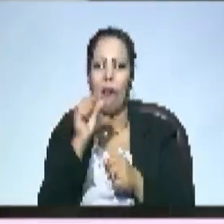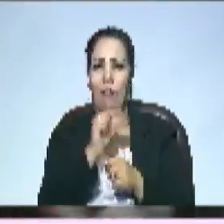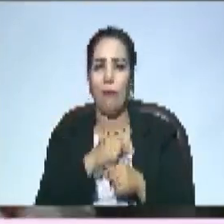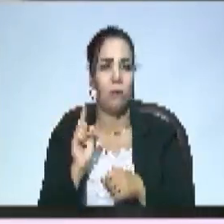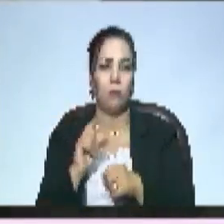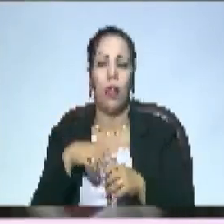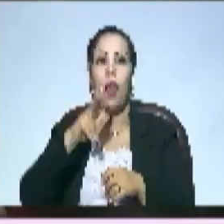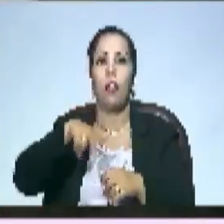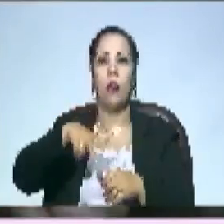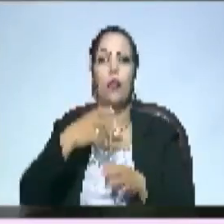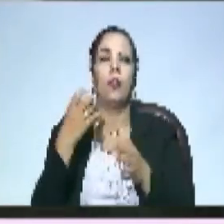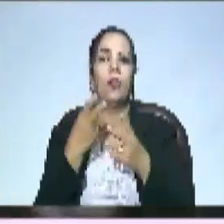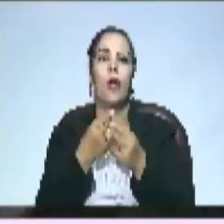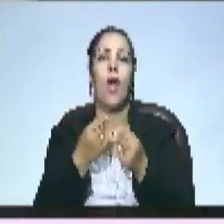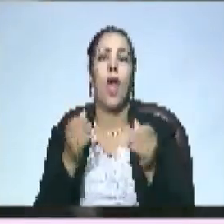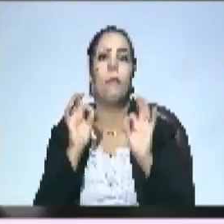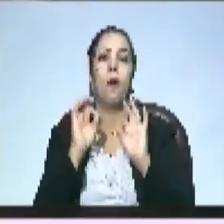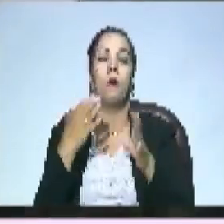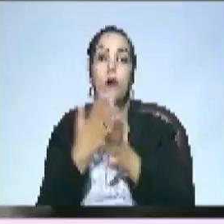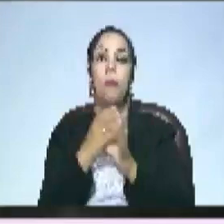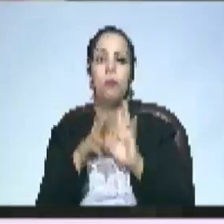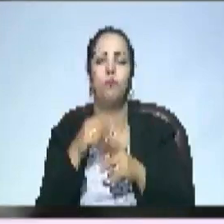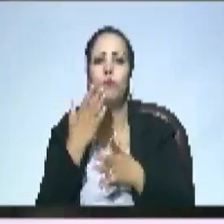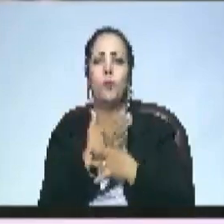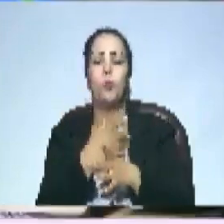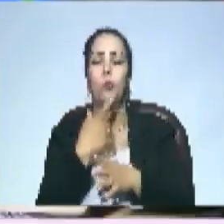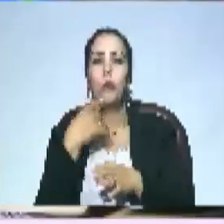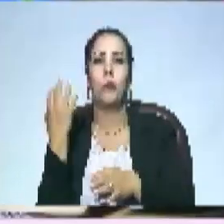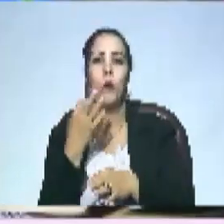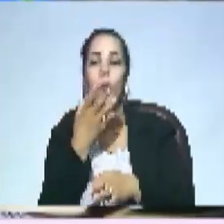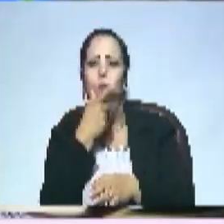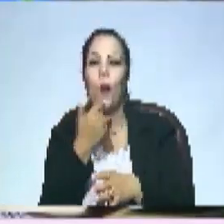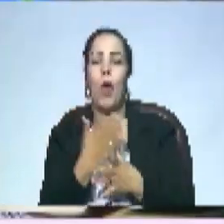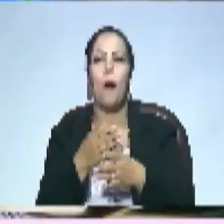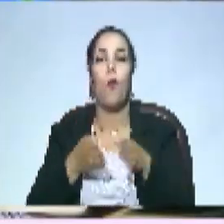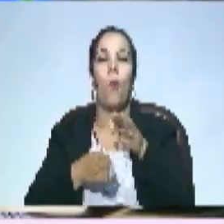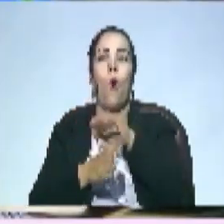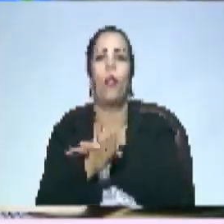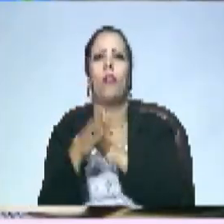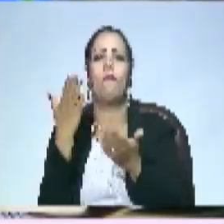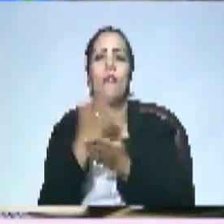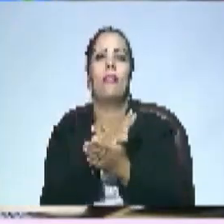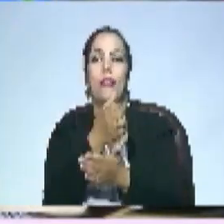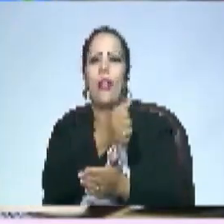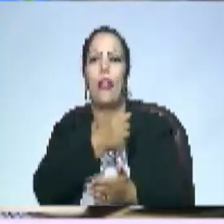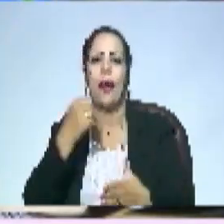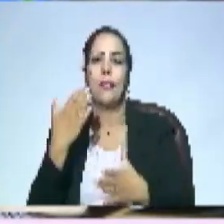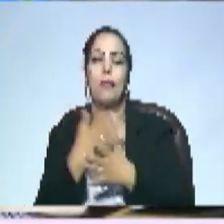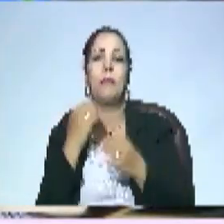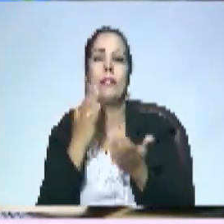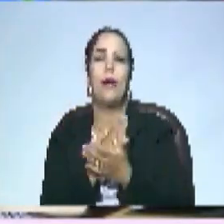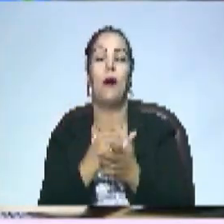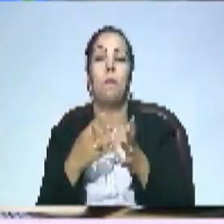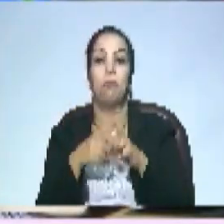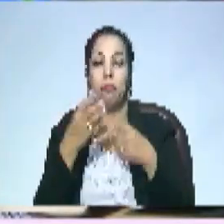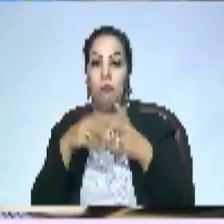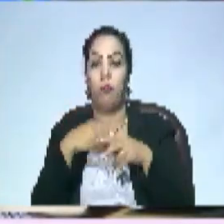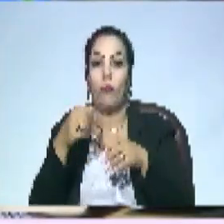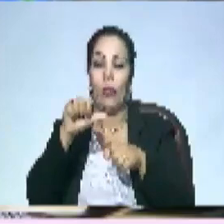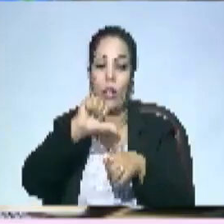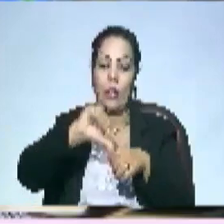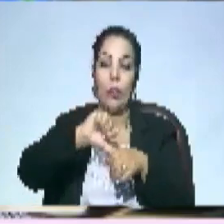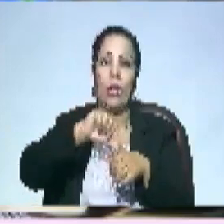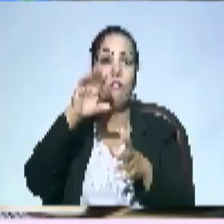عشان تاخد معايا قوام القشطه اللي انا عايزها، واحطها تبرد في التلاجه شويه وبعدين هطلعها احشي بيها، هتبقى عظمه